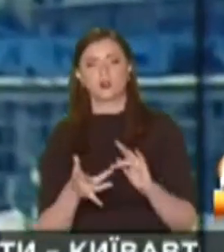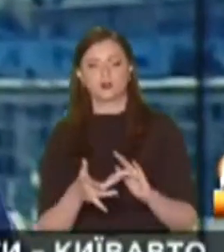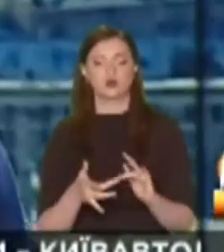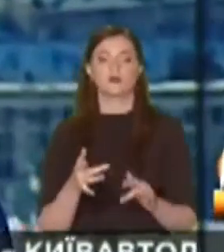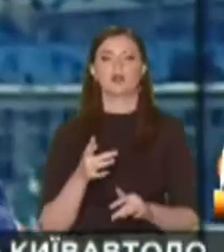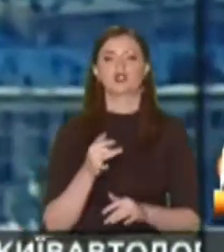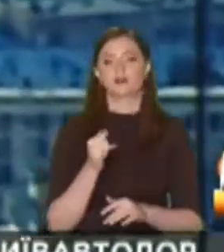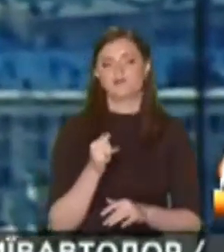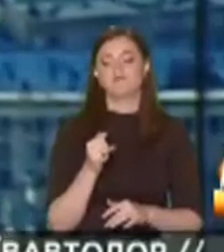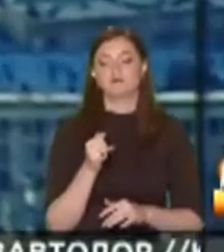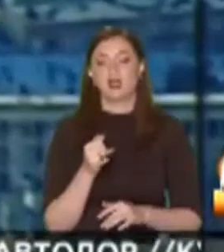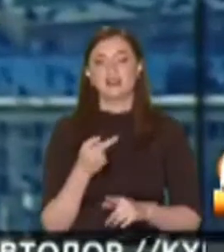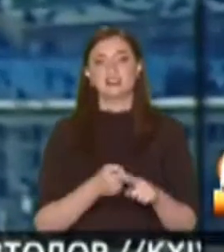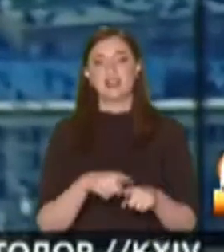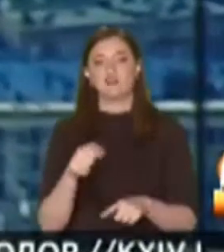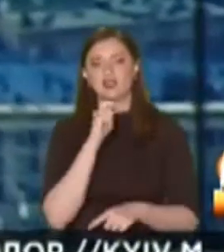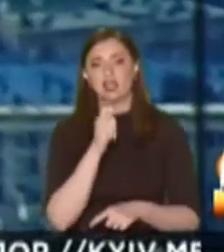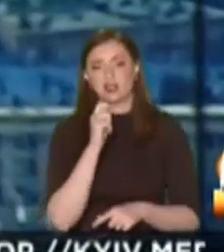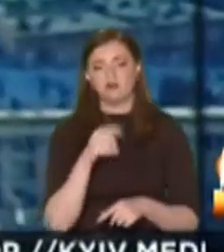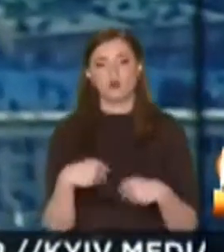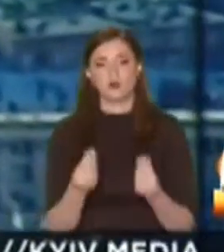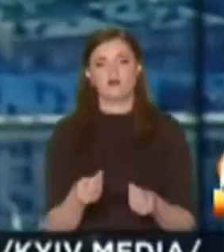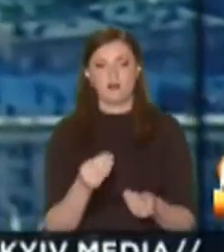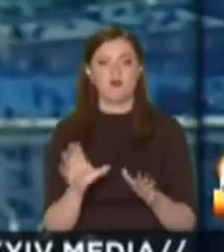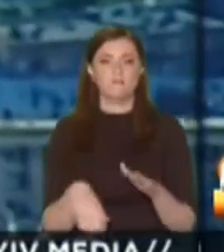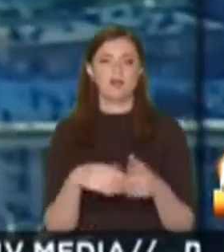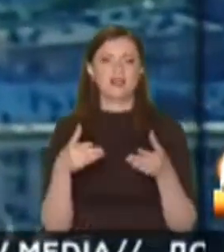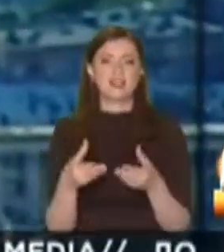схиляються до того, що це інтерв'ю він давав Протасевич під тиском і після тортури.